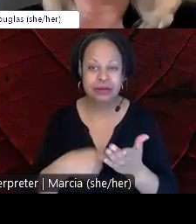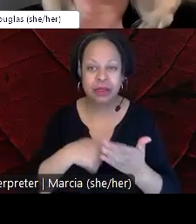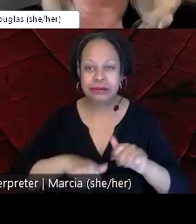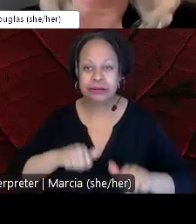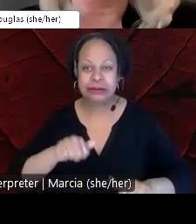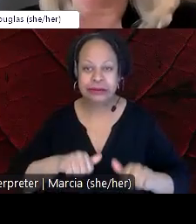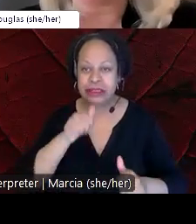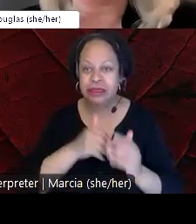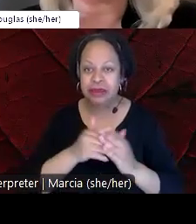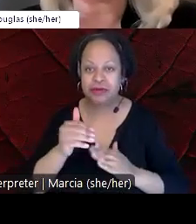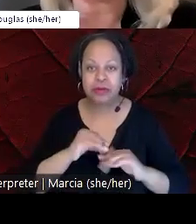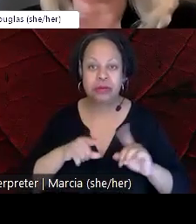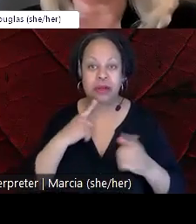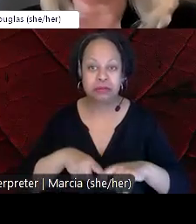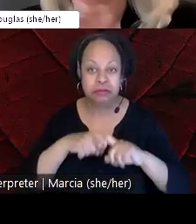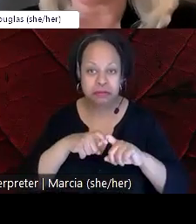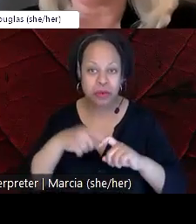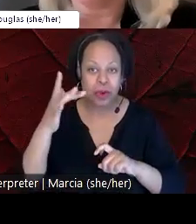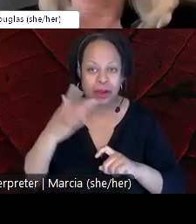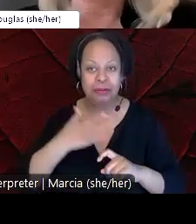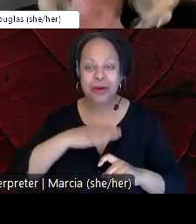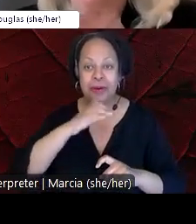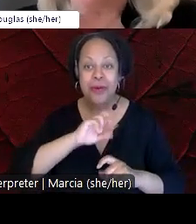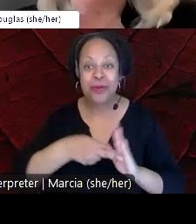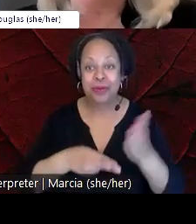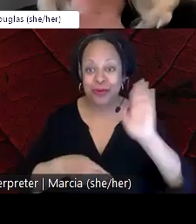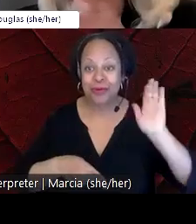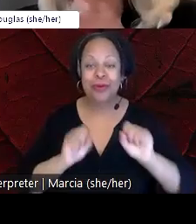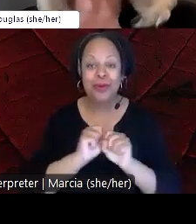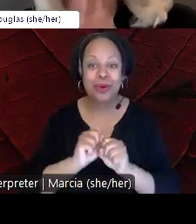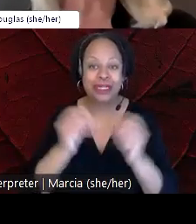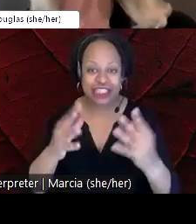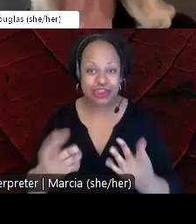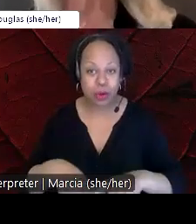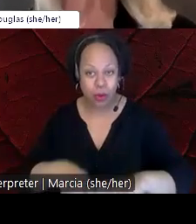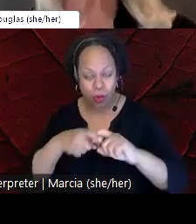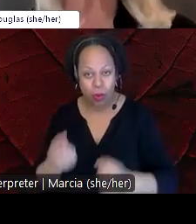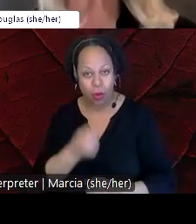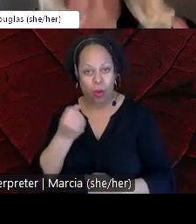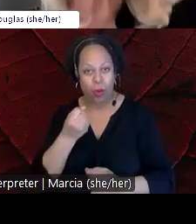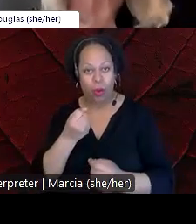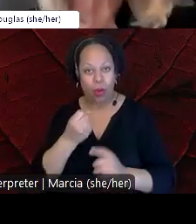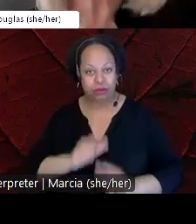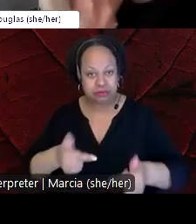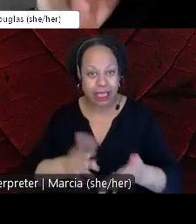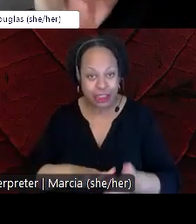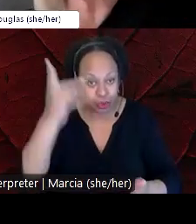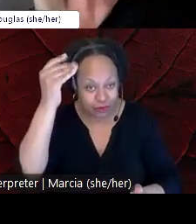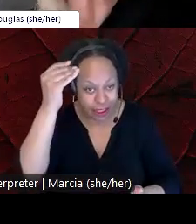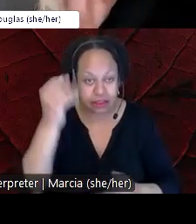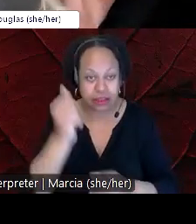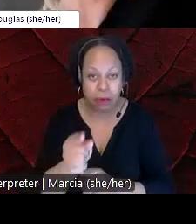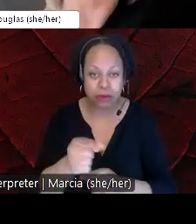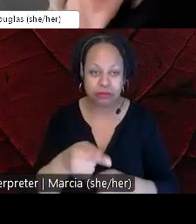15 secondes. C'est toujours malaisé, mais je le fais toujours pour vous demander de